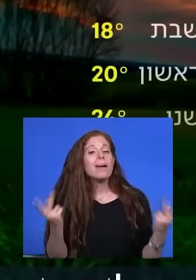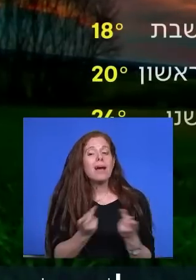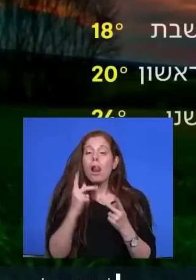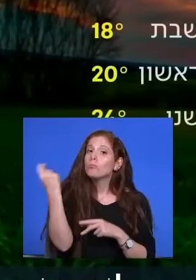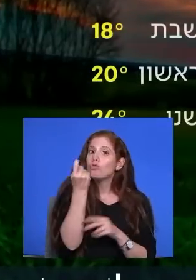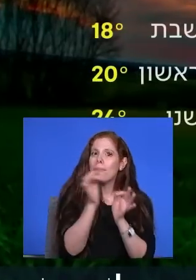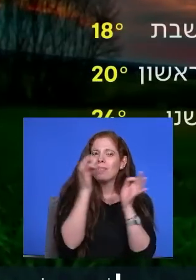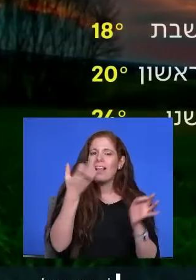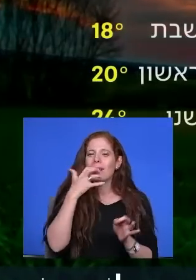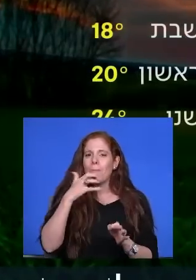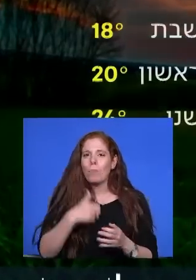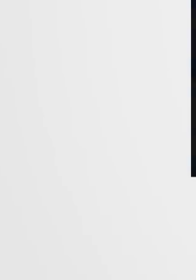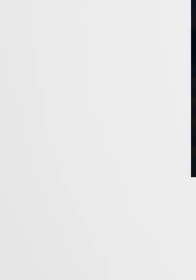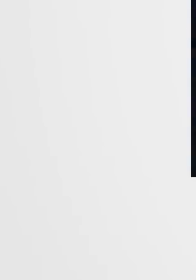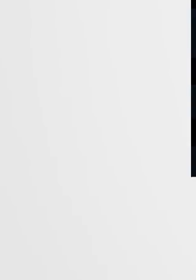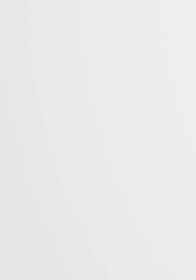מגמת התחממות.